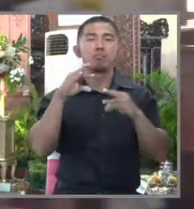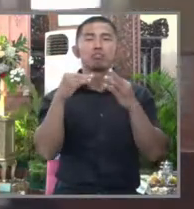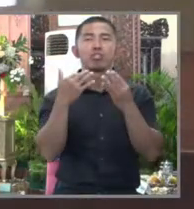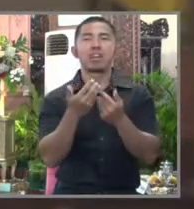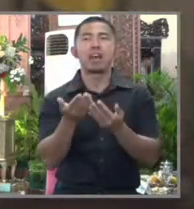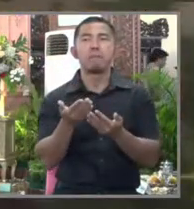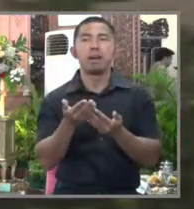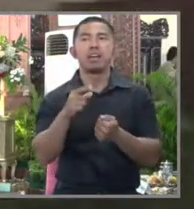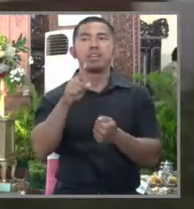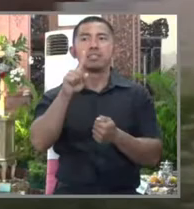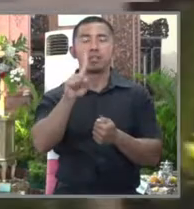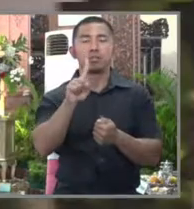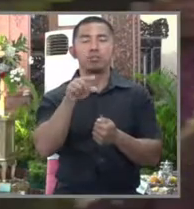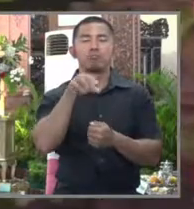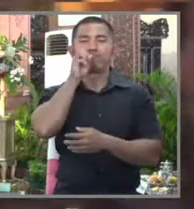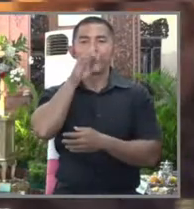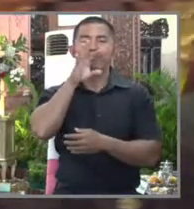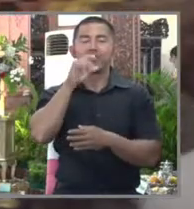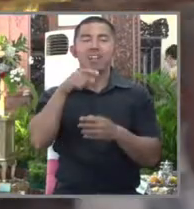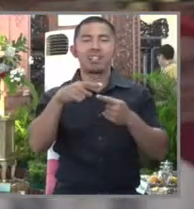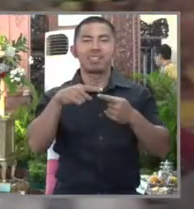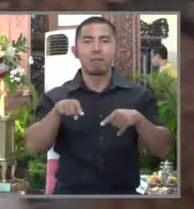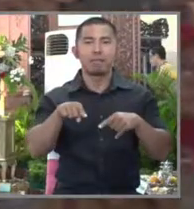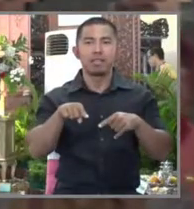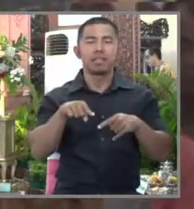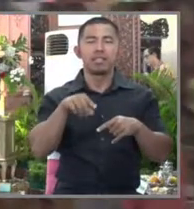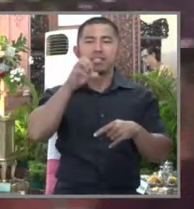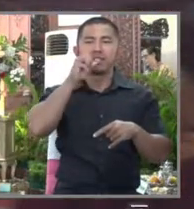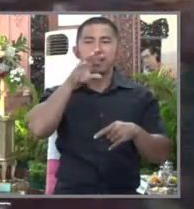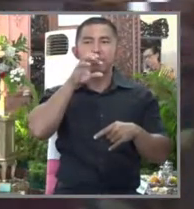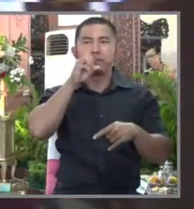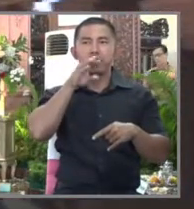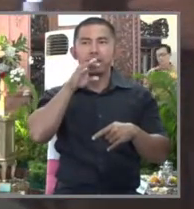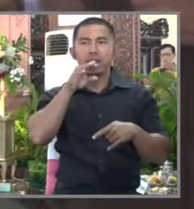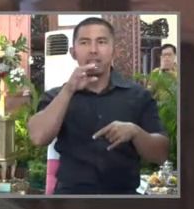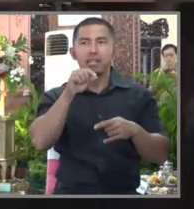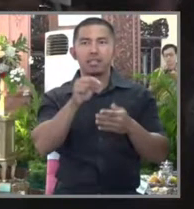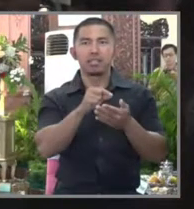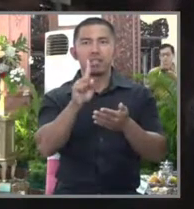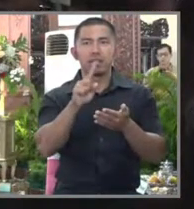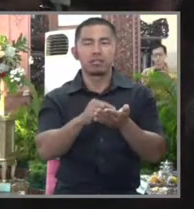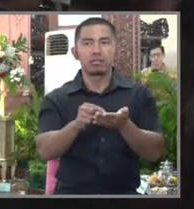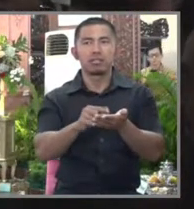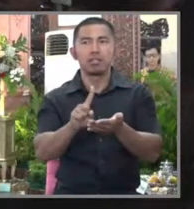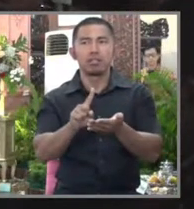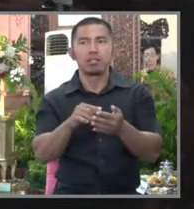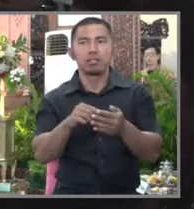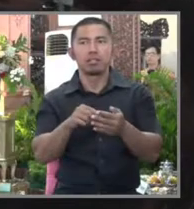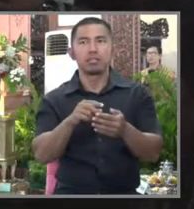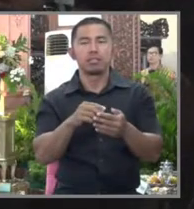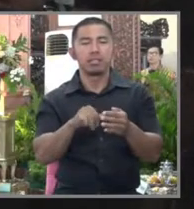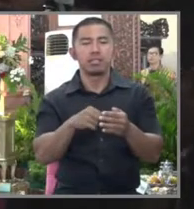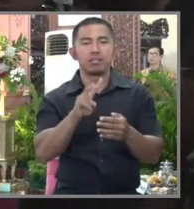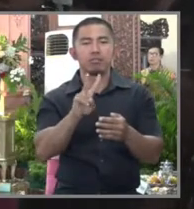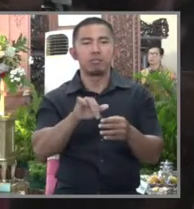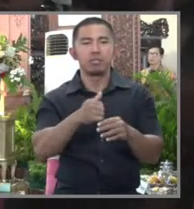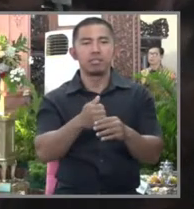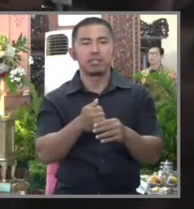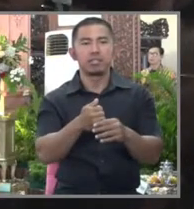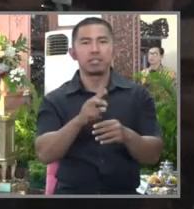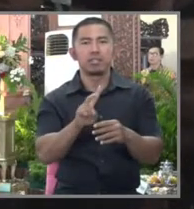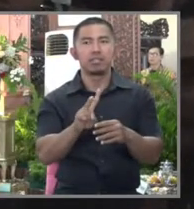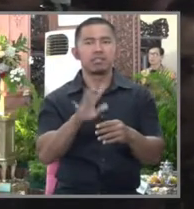satu juru bicara. Tapi apa yang mau disampaikan, disampaikan lewat satu juru bicara. Maka dua bisa dapat semuanya. Ngono,